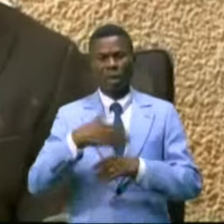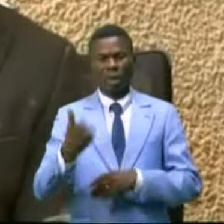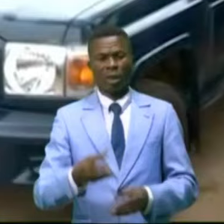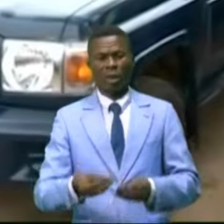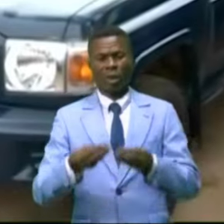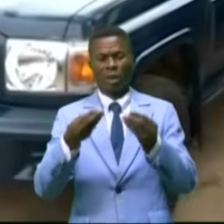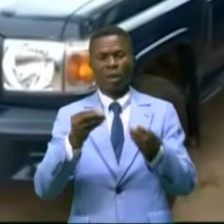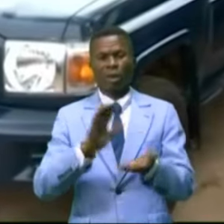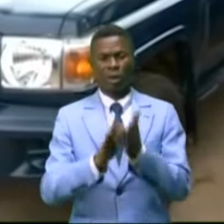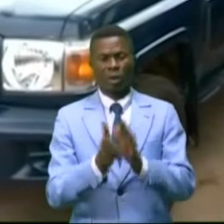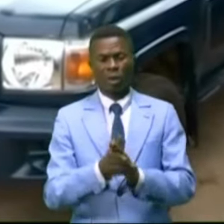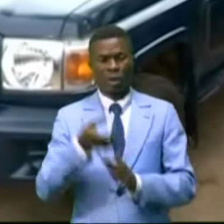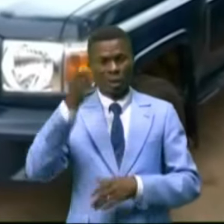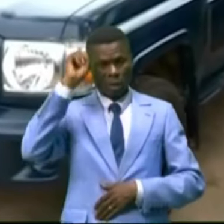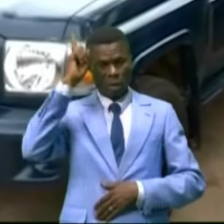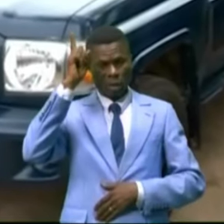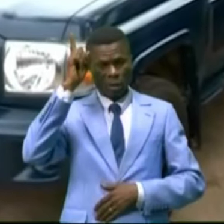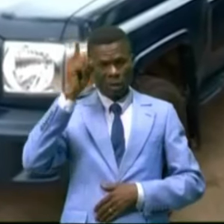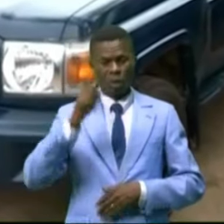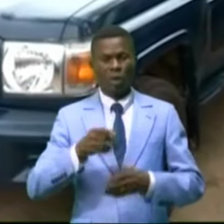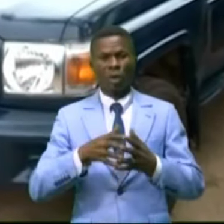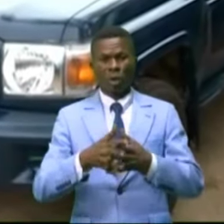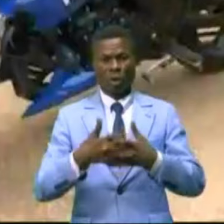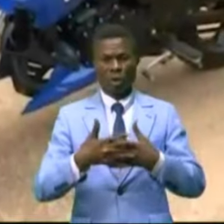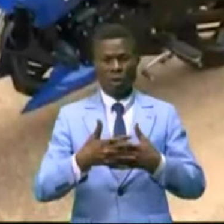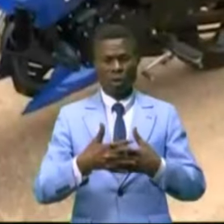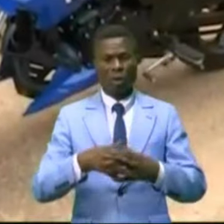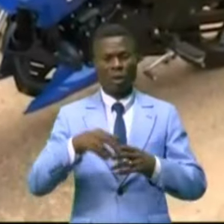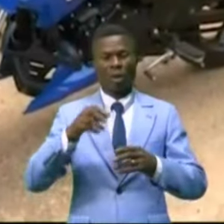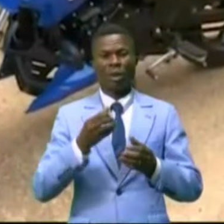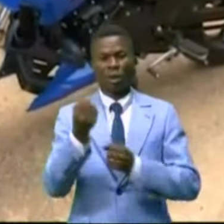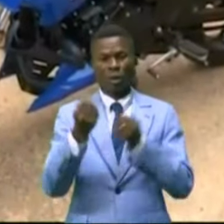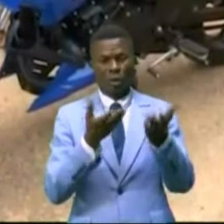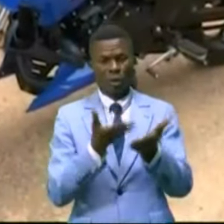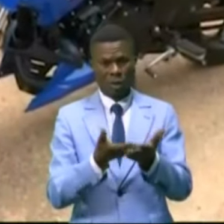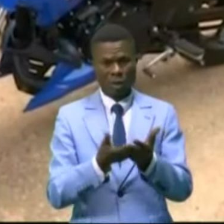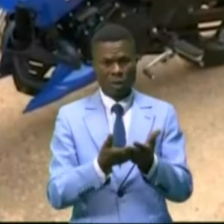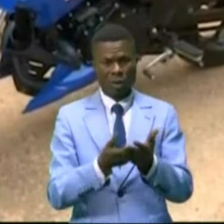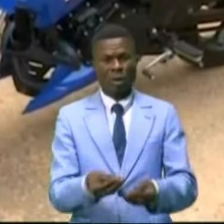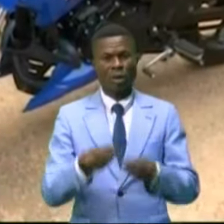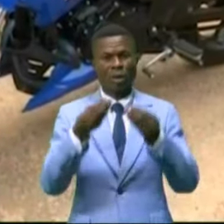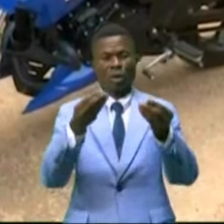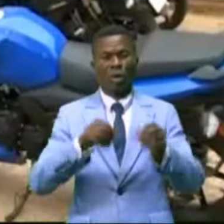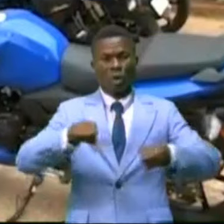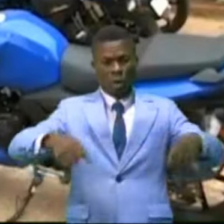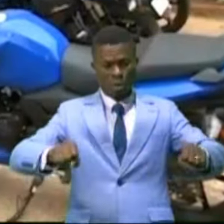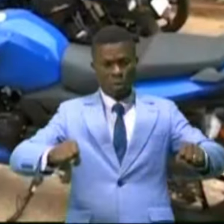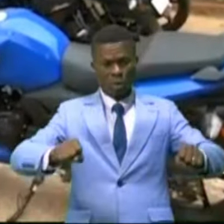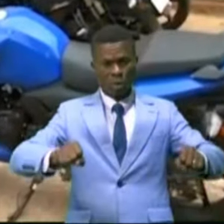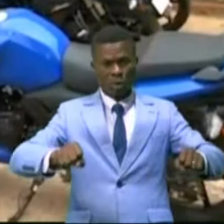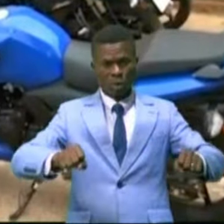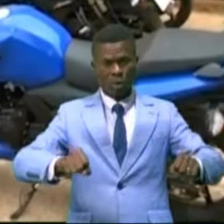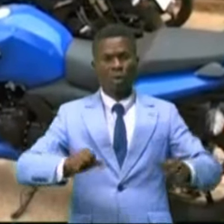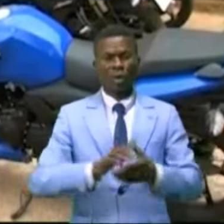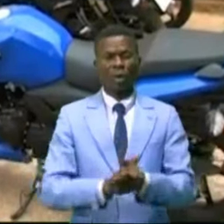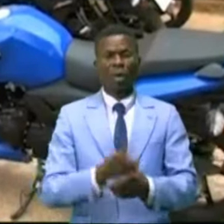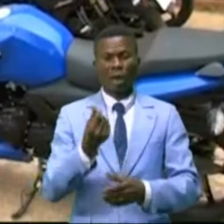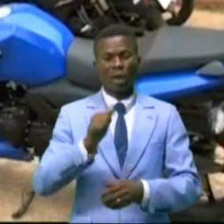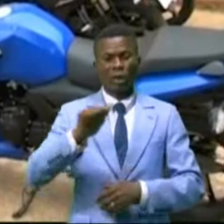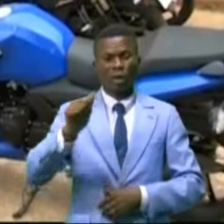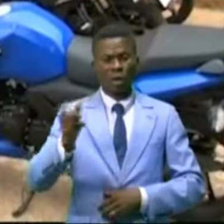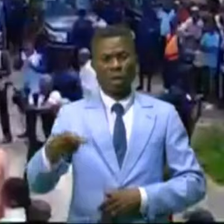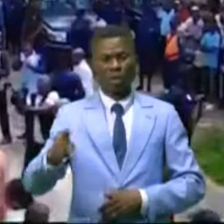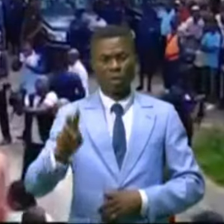le renouvellement l'an dernier de leur charois automobile par Kinshasa mais aussi l'octroit des motos de marque àache sur fond propre de la